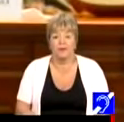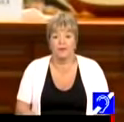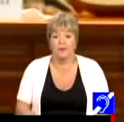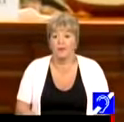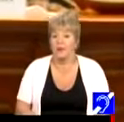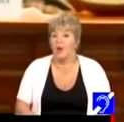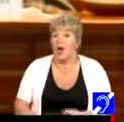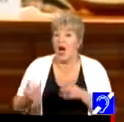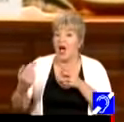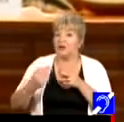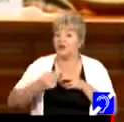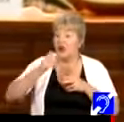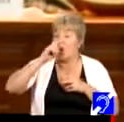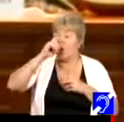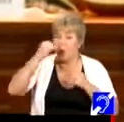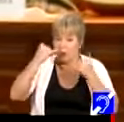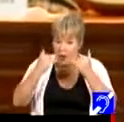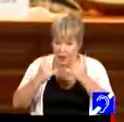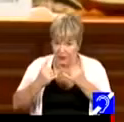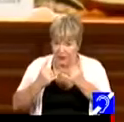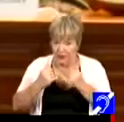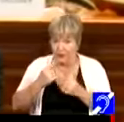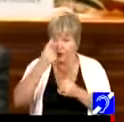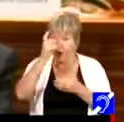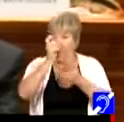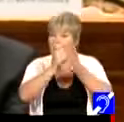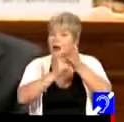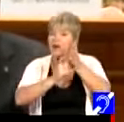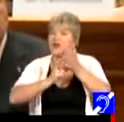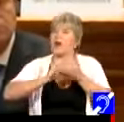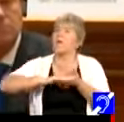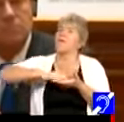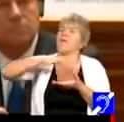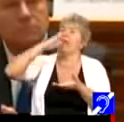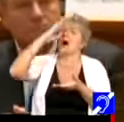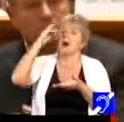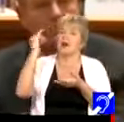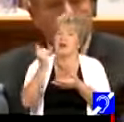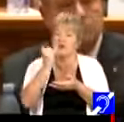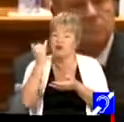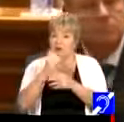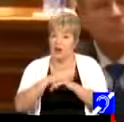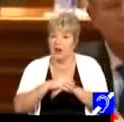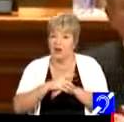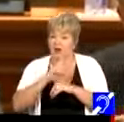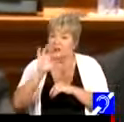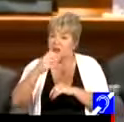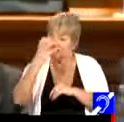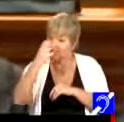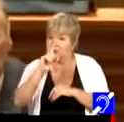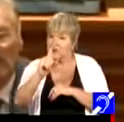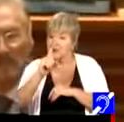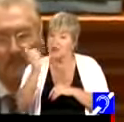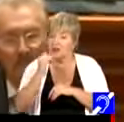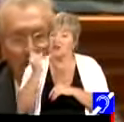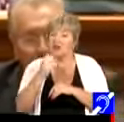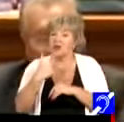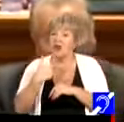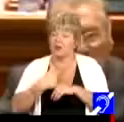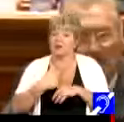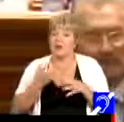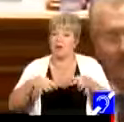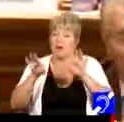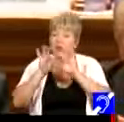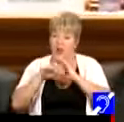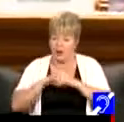Aducem omagiu astăzi unei pagini înălțătoare, dar și tragice, din istoria noastră modernă.